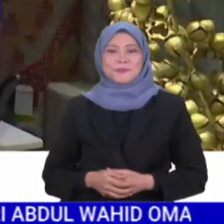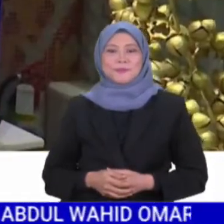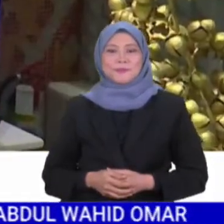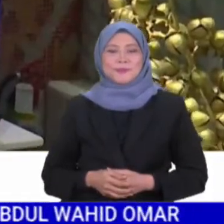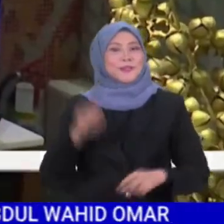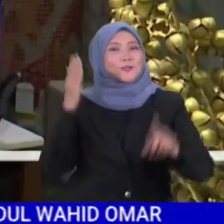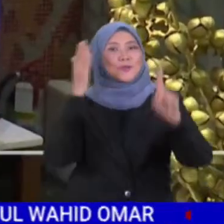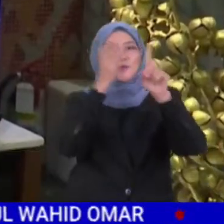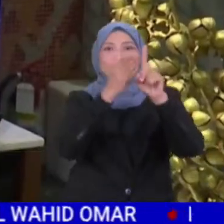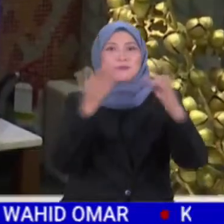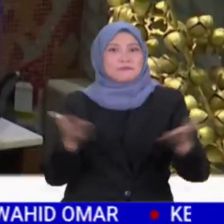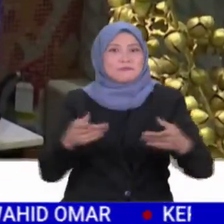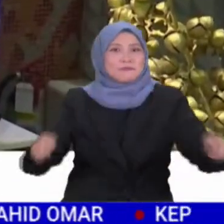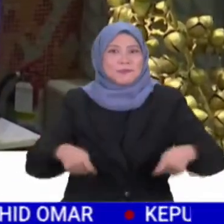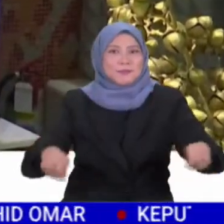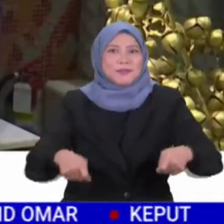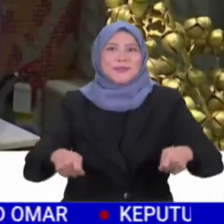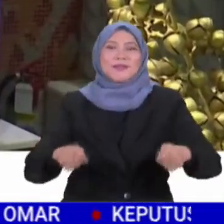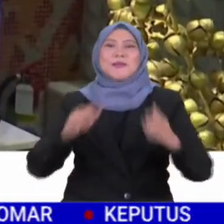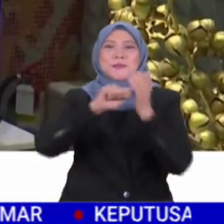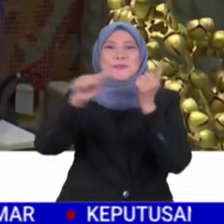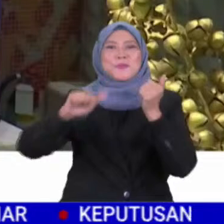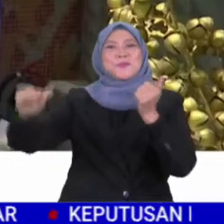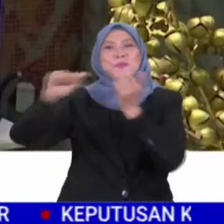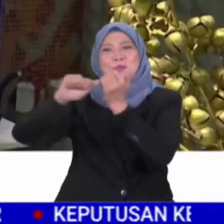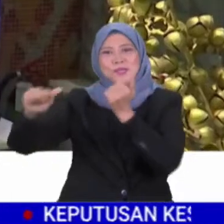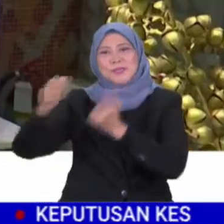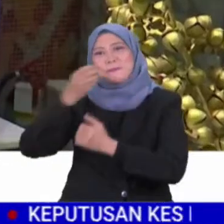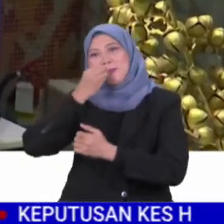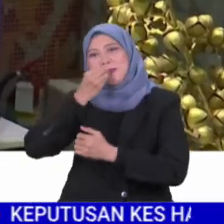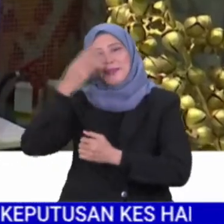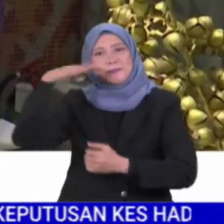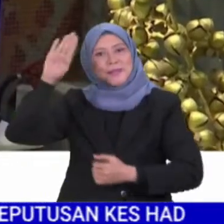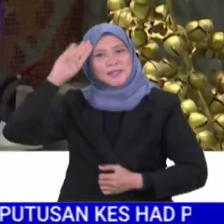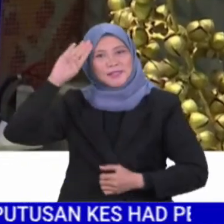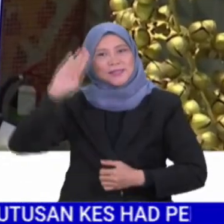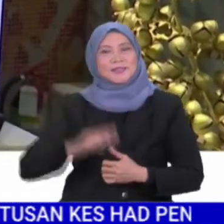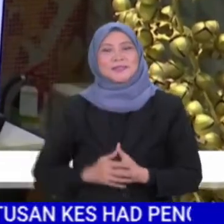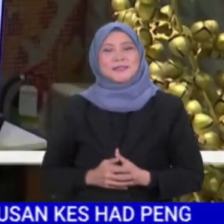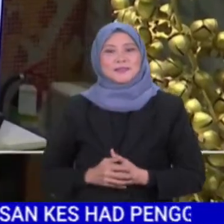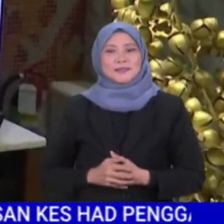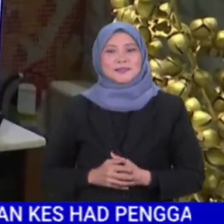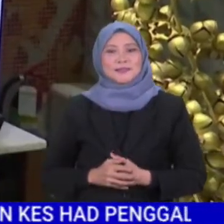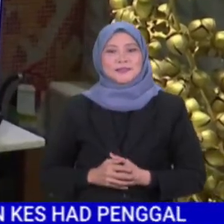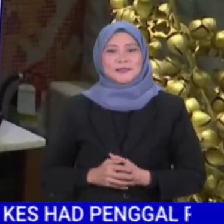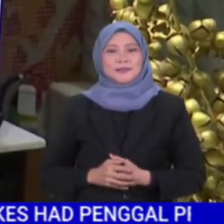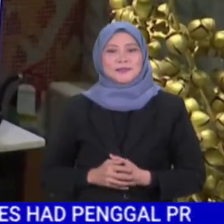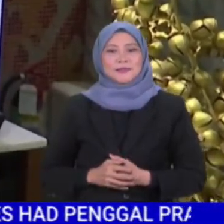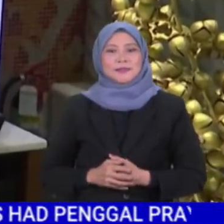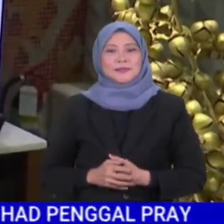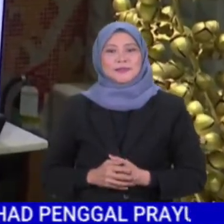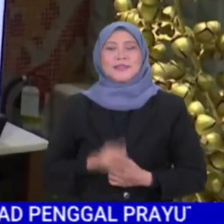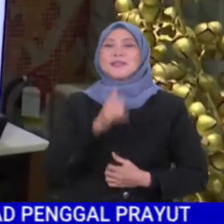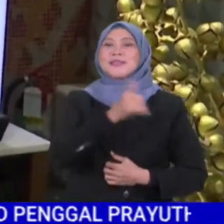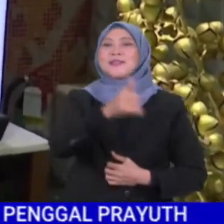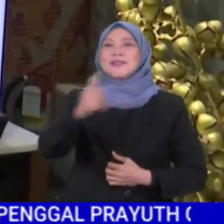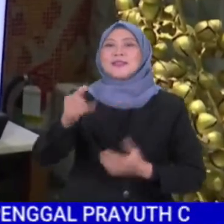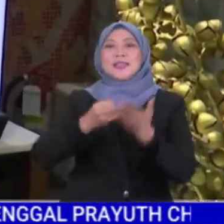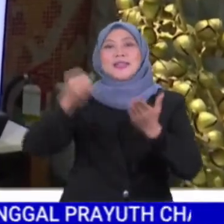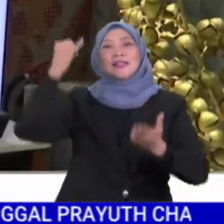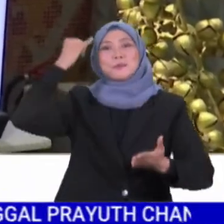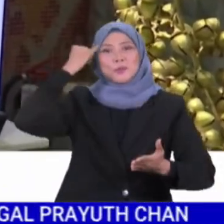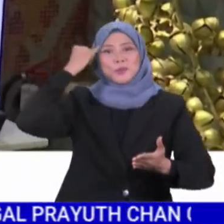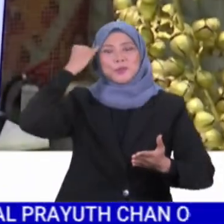Tujuan masakan ini adalah untuk mempromosi makanan Perlis sempena Jelajah Ilmu